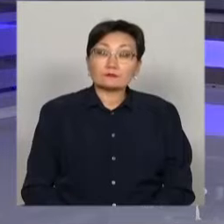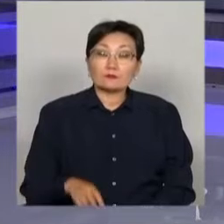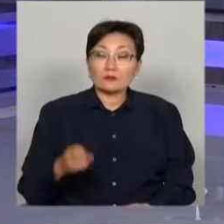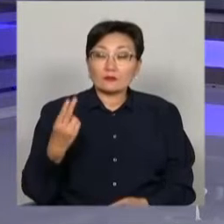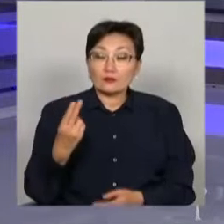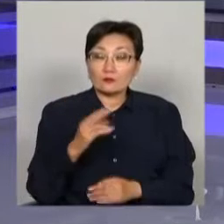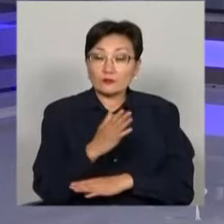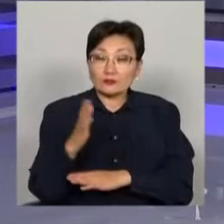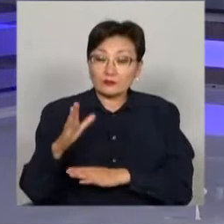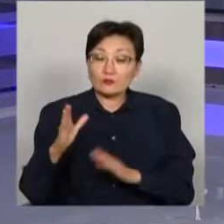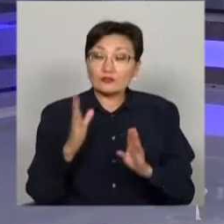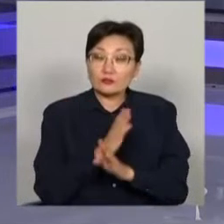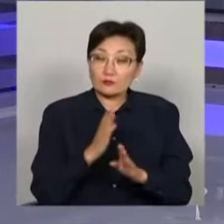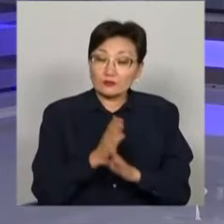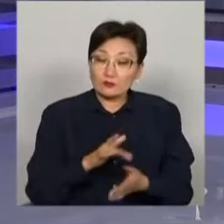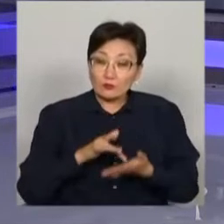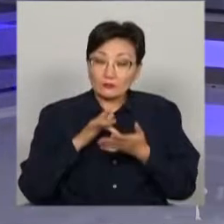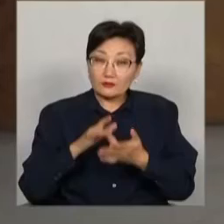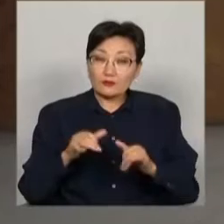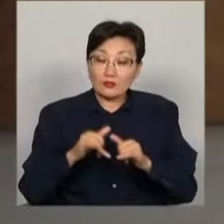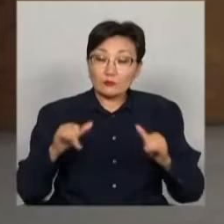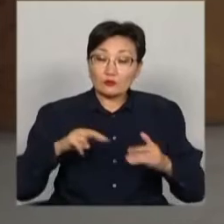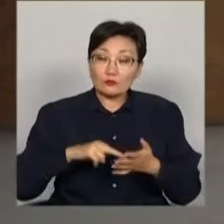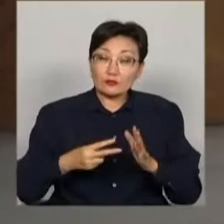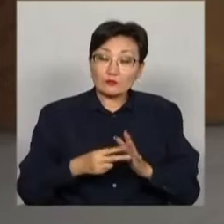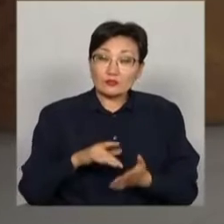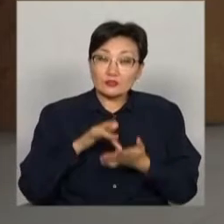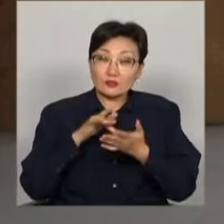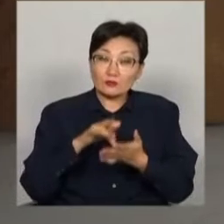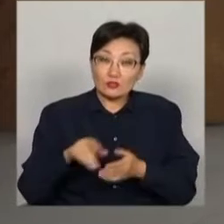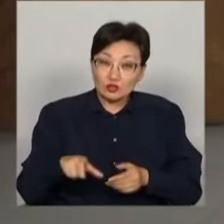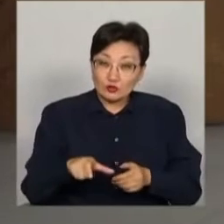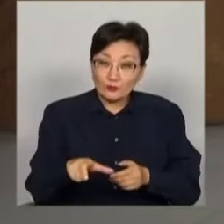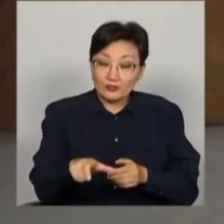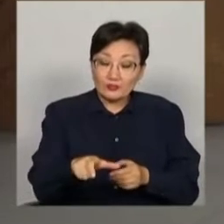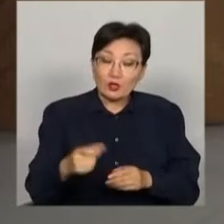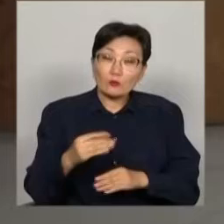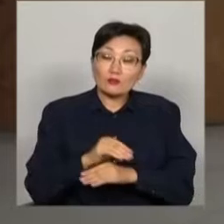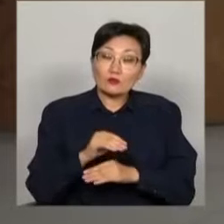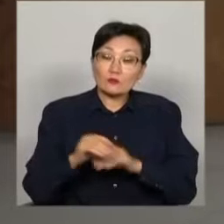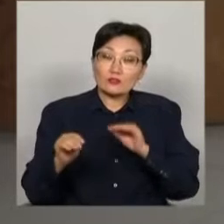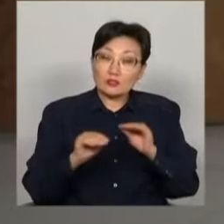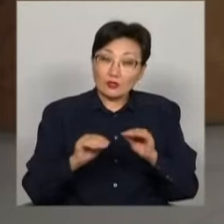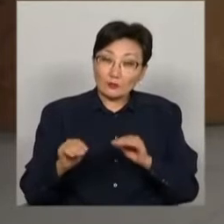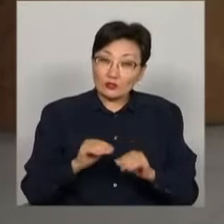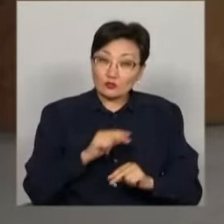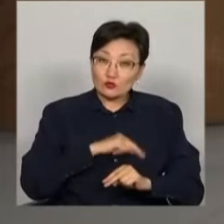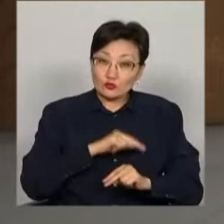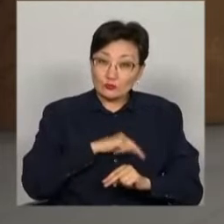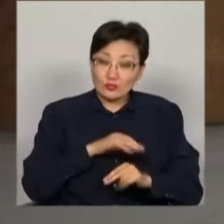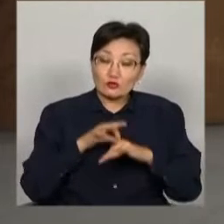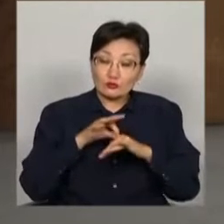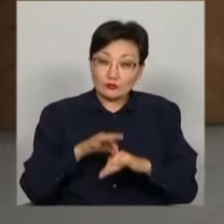Ұлттық парк аумағында экологиялық туризмді дамыту мақсатында туристік соқпақтарға қосымша абаттандыру жұмыстары